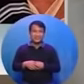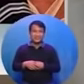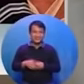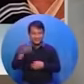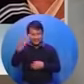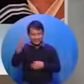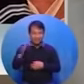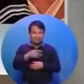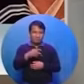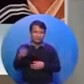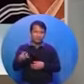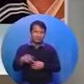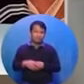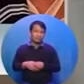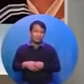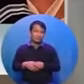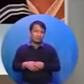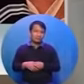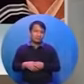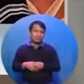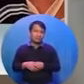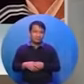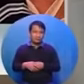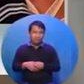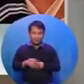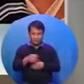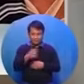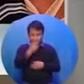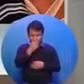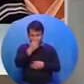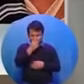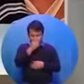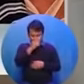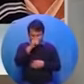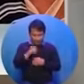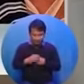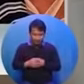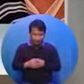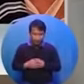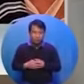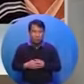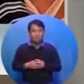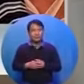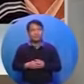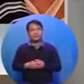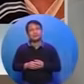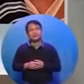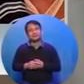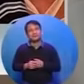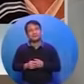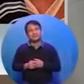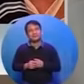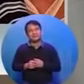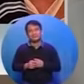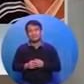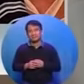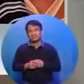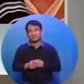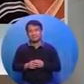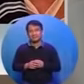magkapampangan, sir. Ah, oh, sige, okay. Sige. Direk, South.